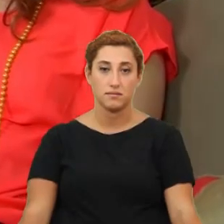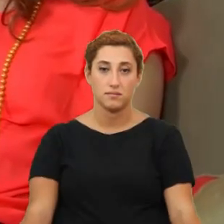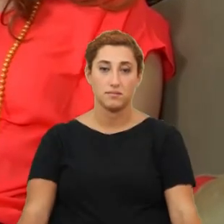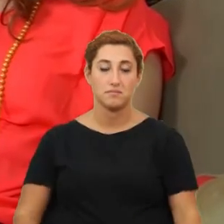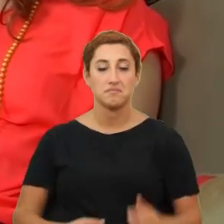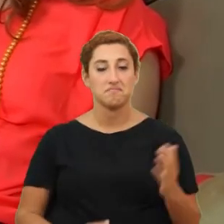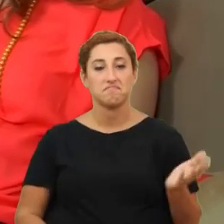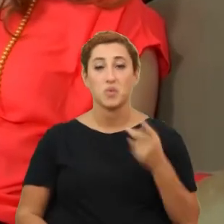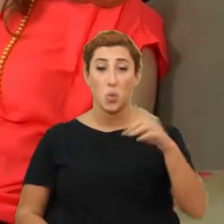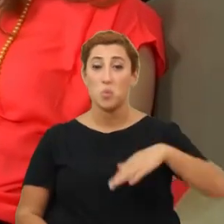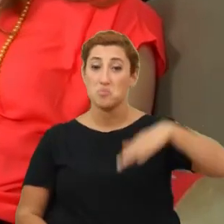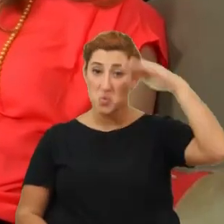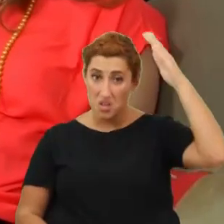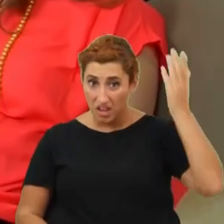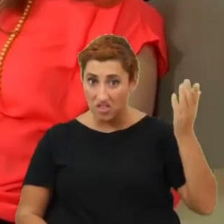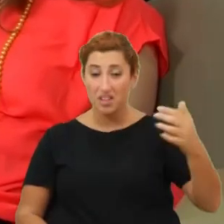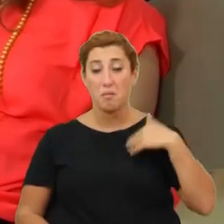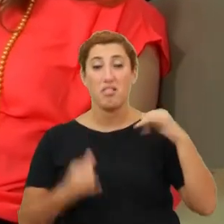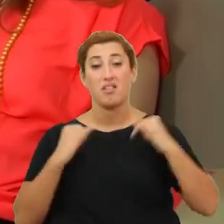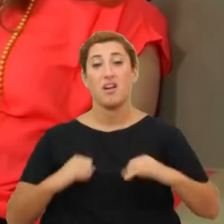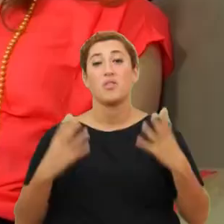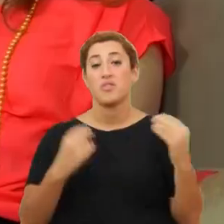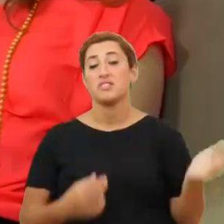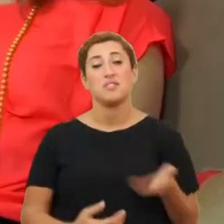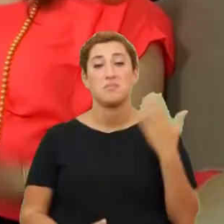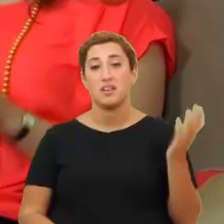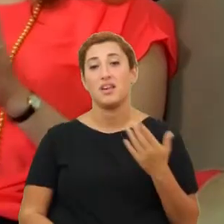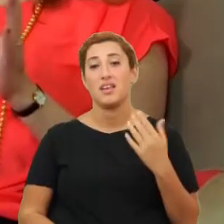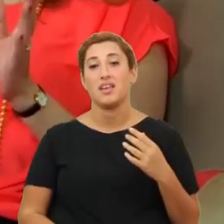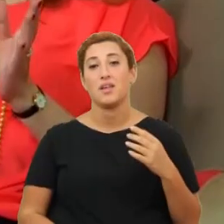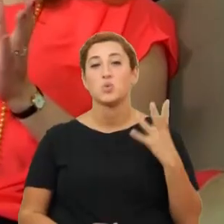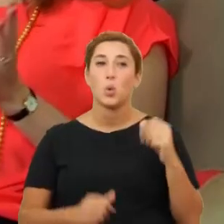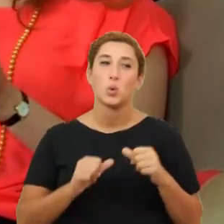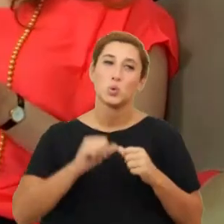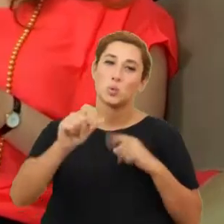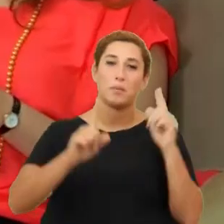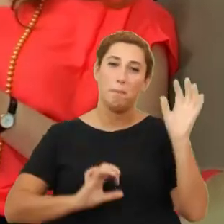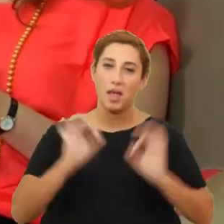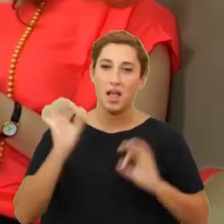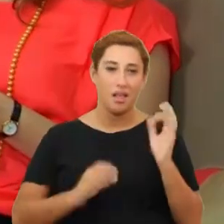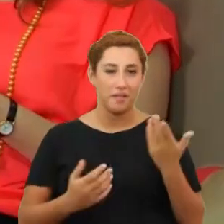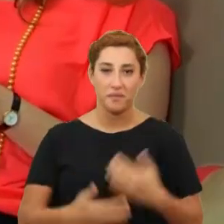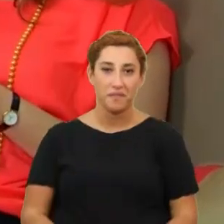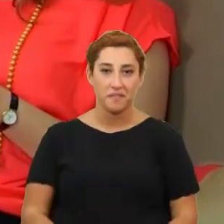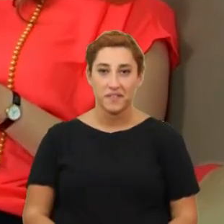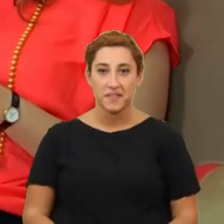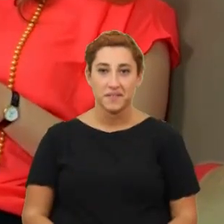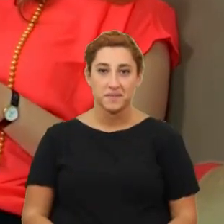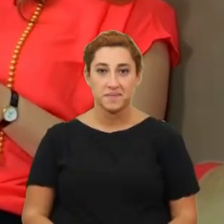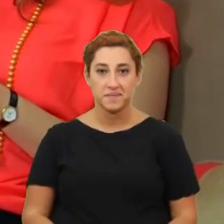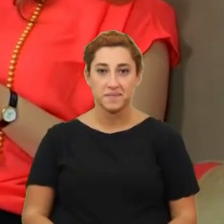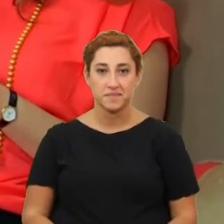İyi git. O büyüyecek de ben rahat edeceğim. Geniş bir plan bu. Hı?